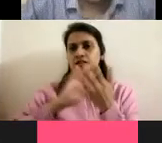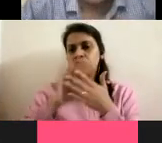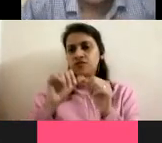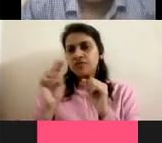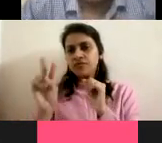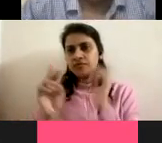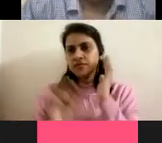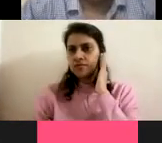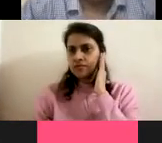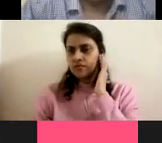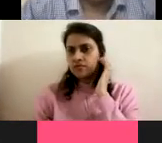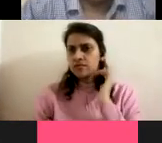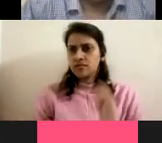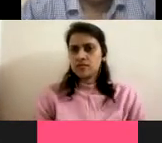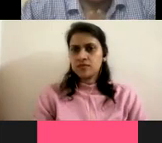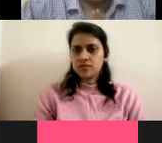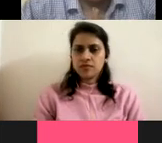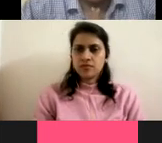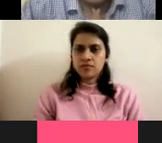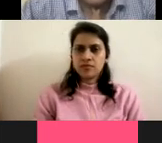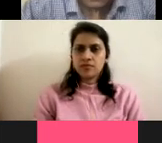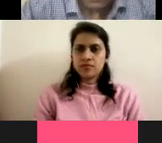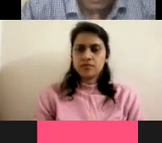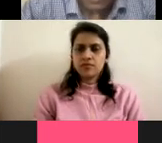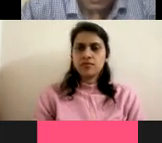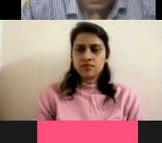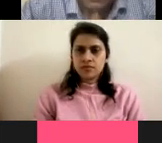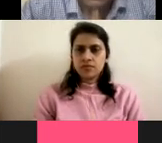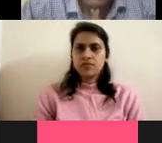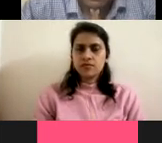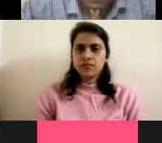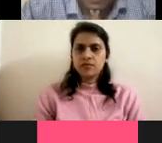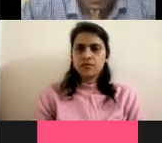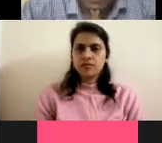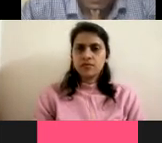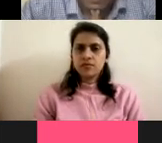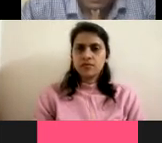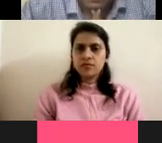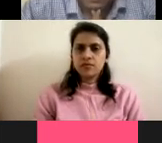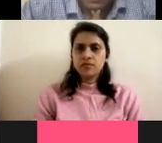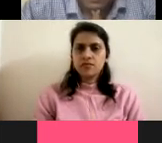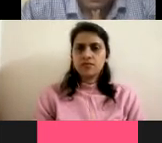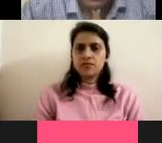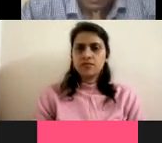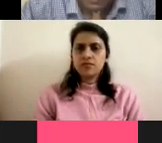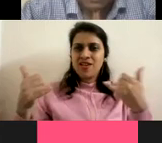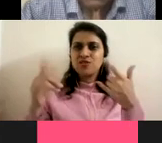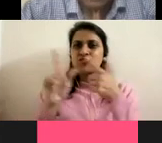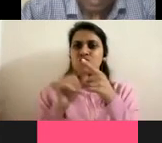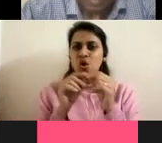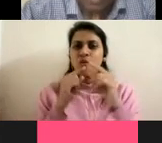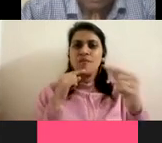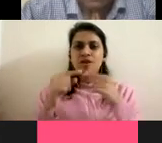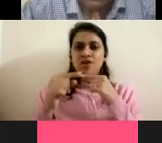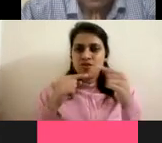Keshav, I can hear you. मैंने देखा है कि कुछ कुछ ऑनलाइन जॉब इंटरव्यू में जैसे इंटरनेट कनेक्शन कभी बंद हो जाता है